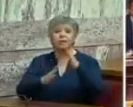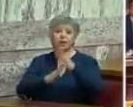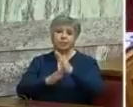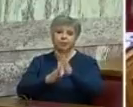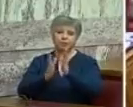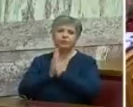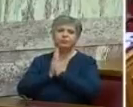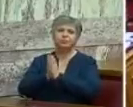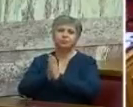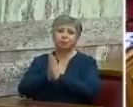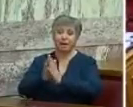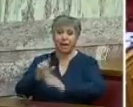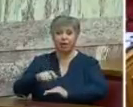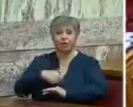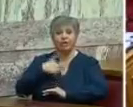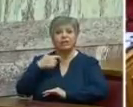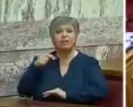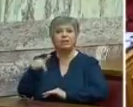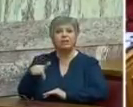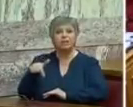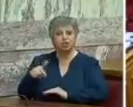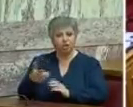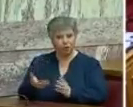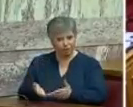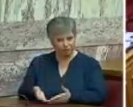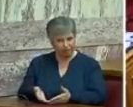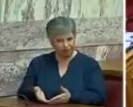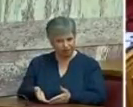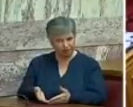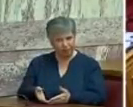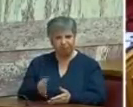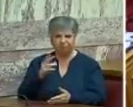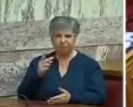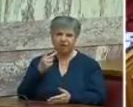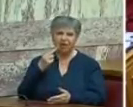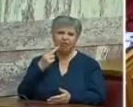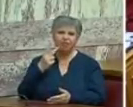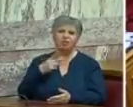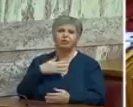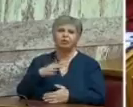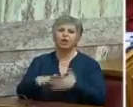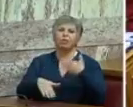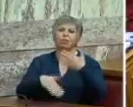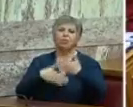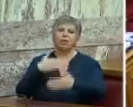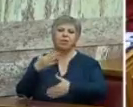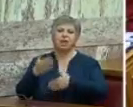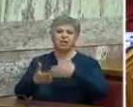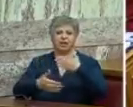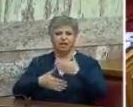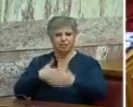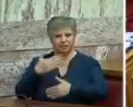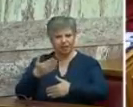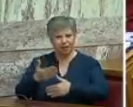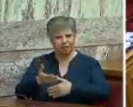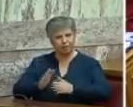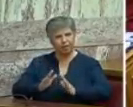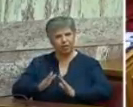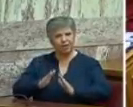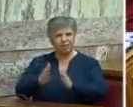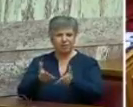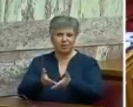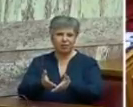να σας πω κάτι. Επειδή μέχρι τώρα κύλησε η διαδικασία. Μισό λεπτό. Κύλησε η διαδικασία. Τώρα, άμα πάρετε